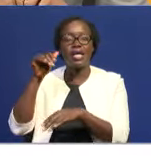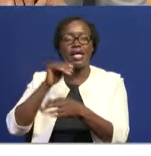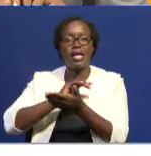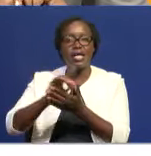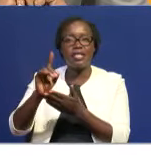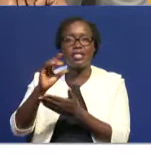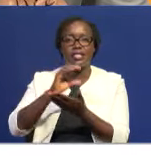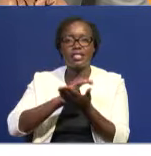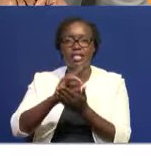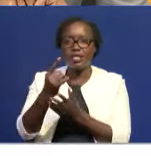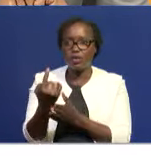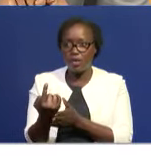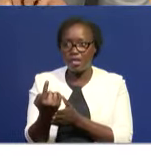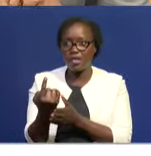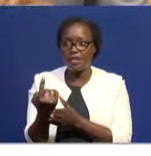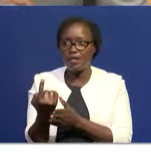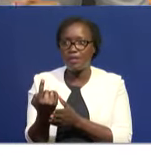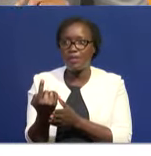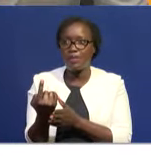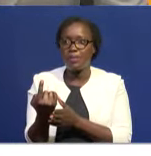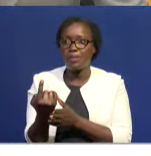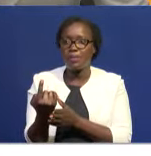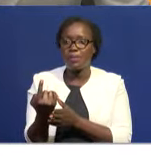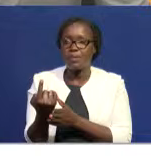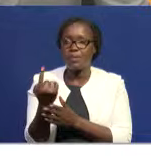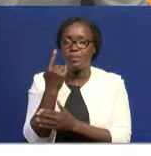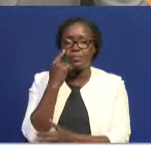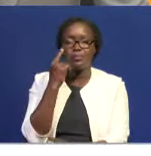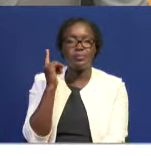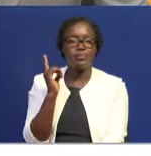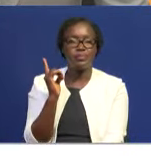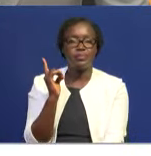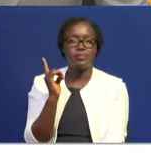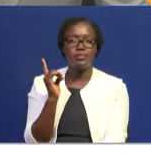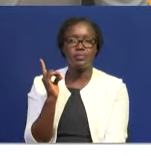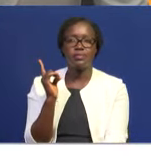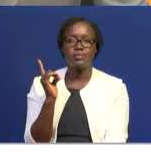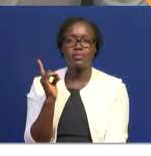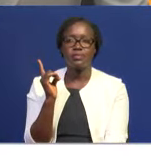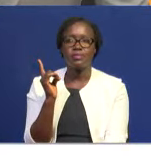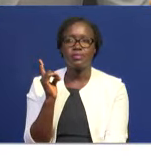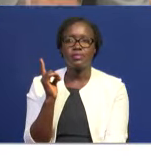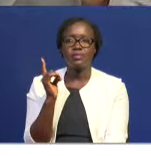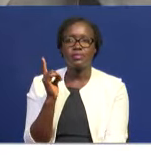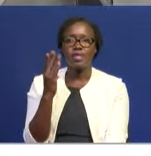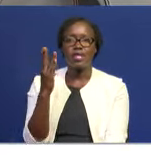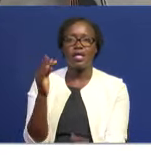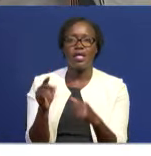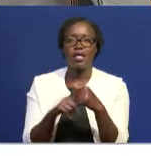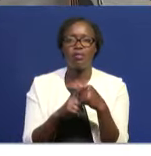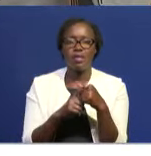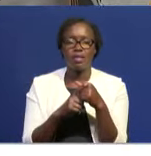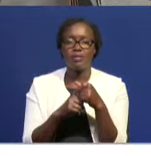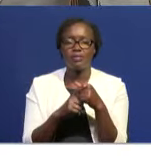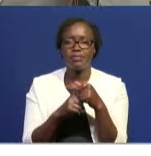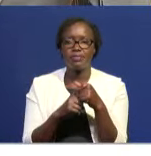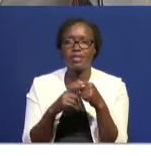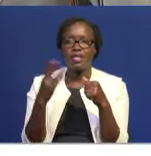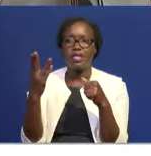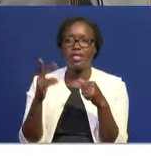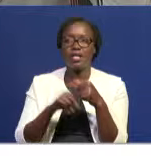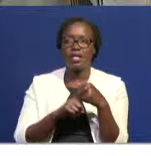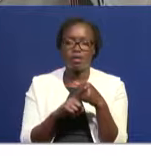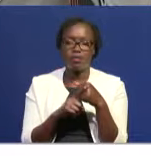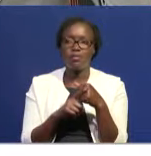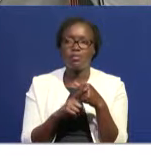@KBC Channel 1, na sasa kama unavyoona kwenye runinga yako na katika maeneo ya Kangemi, kama unavyoona